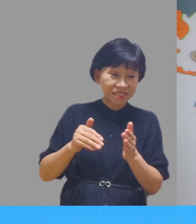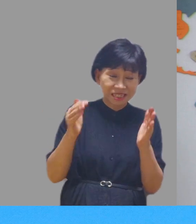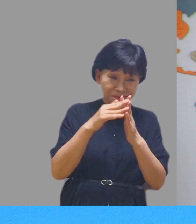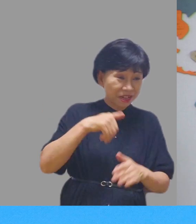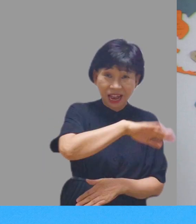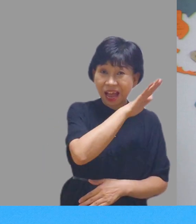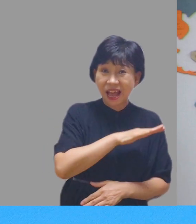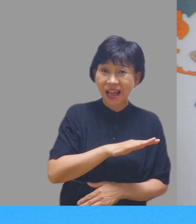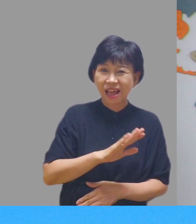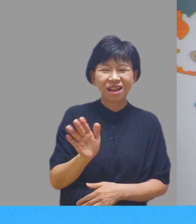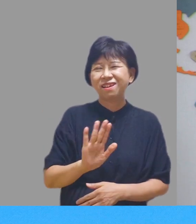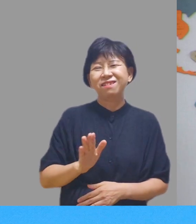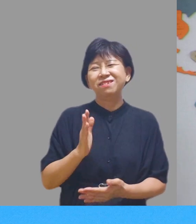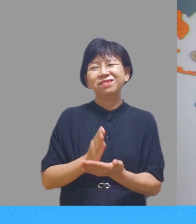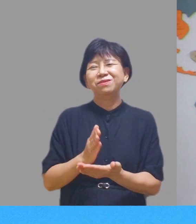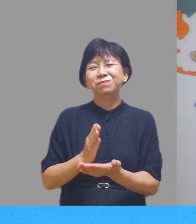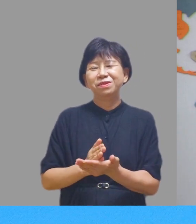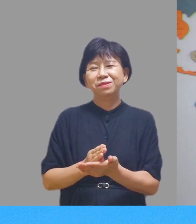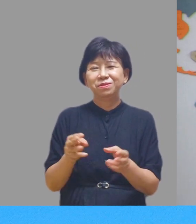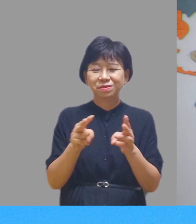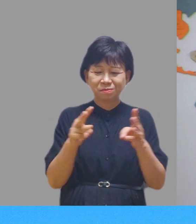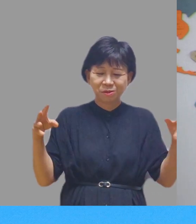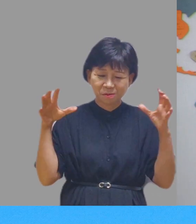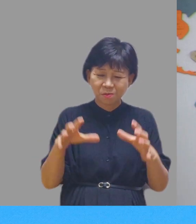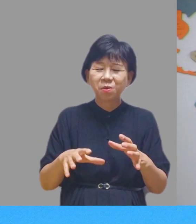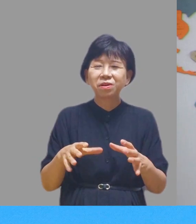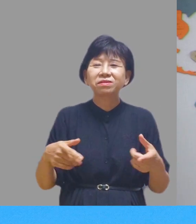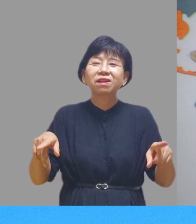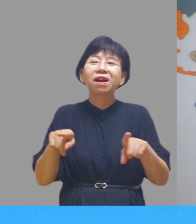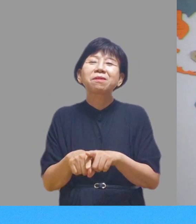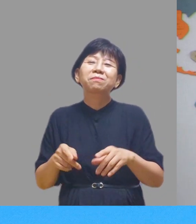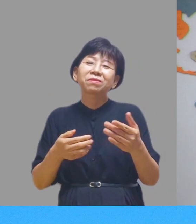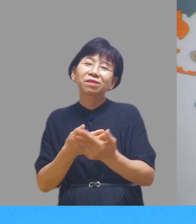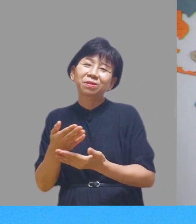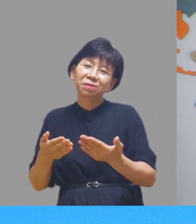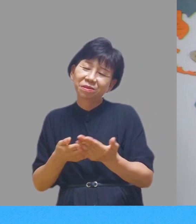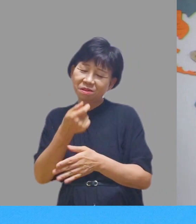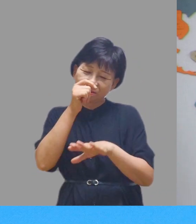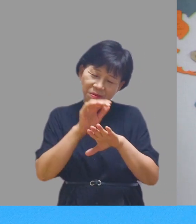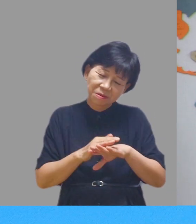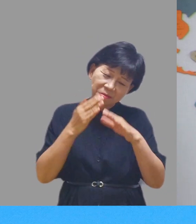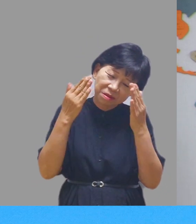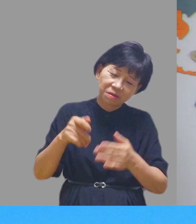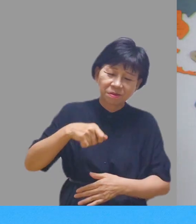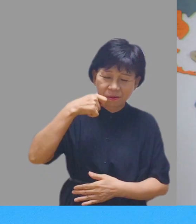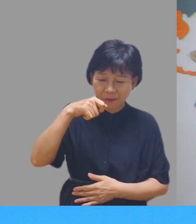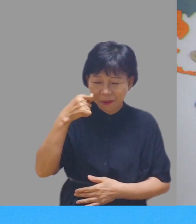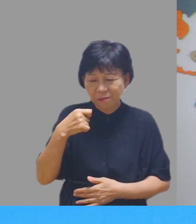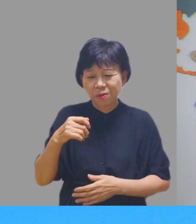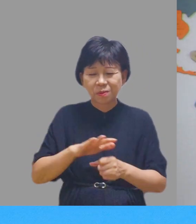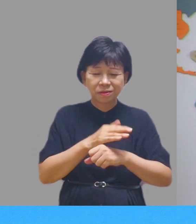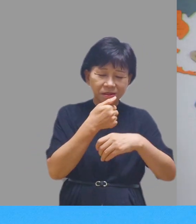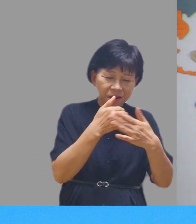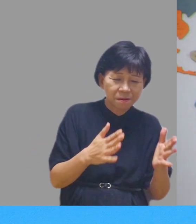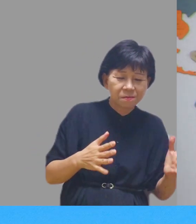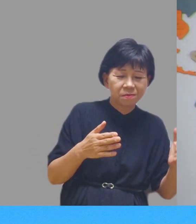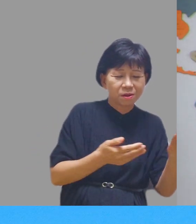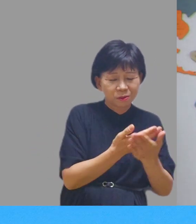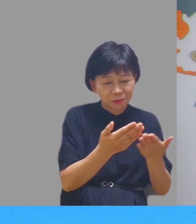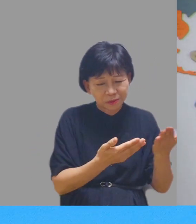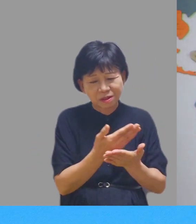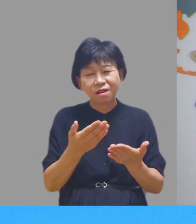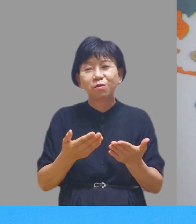끝나지 마시고, 이 3층에 함께 머물러서 예배드리고 식사하고 사랑방하고 성도의